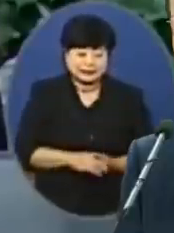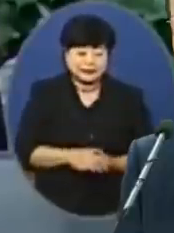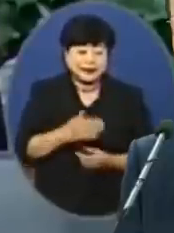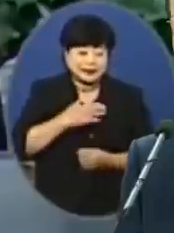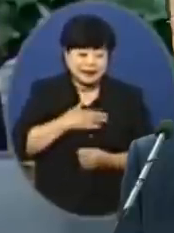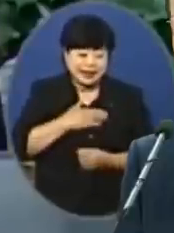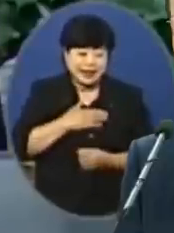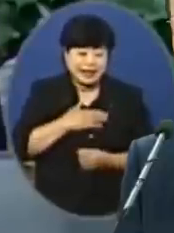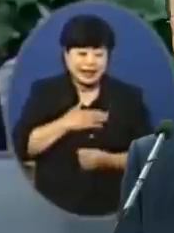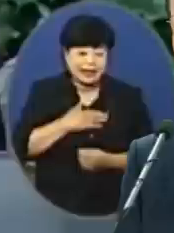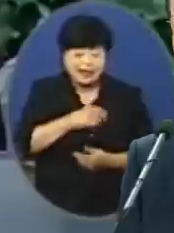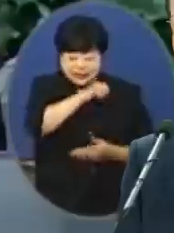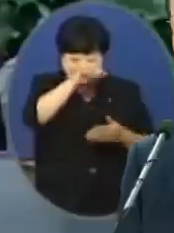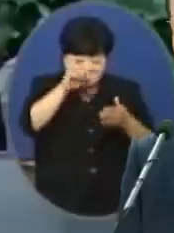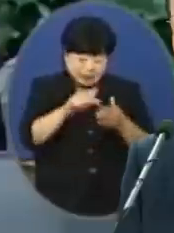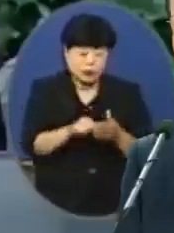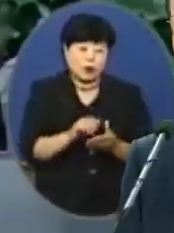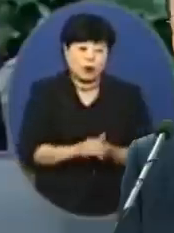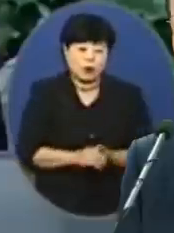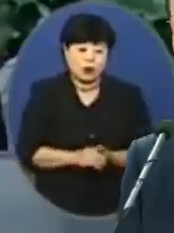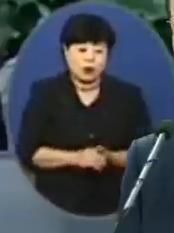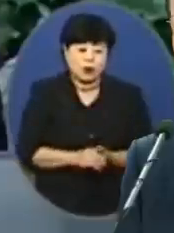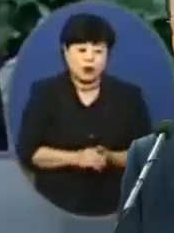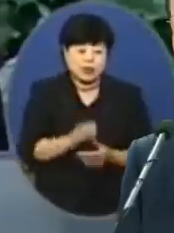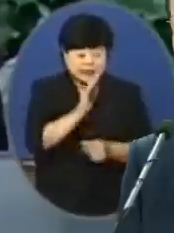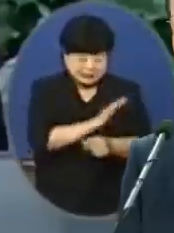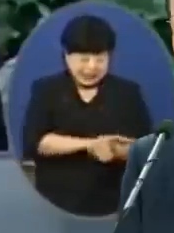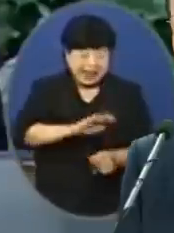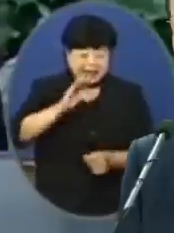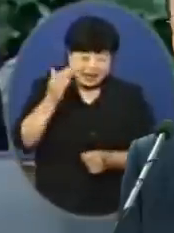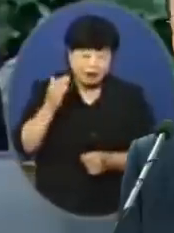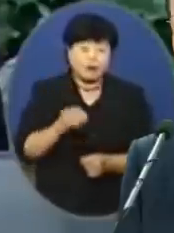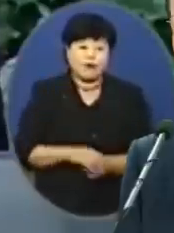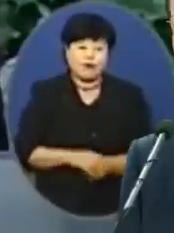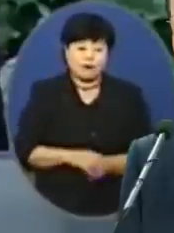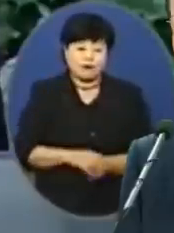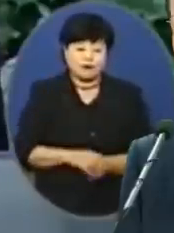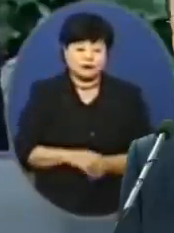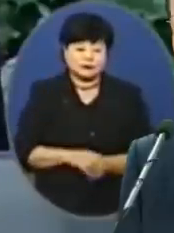내 인생도 잘 되고 내 인생이